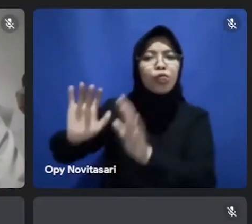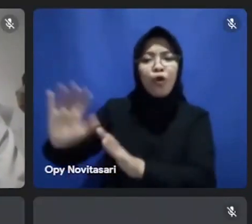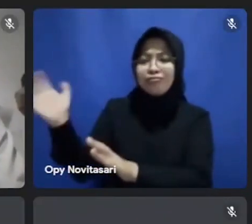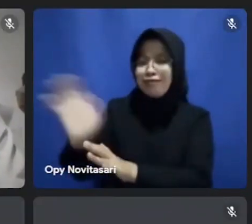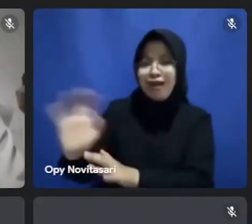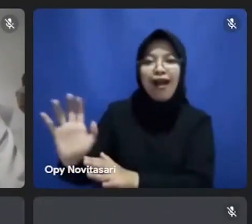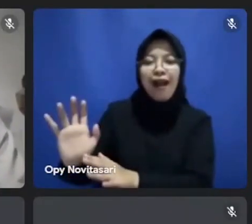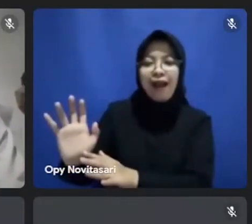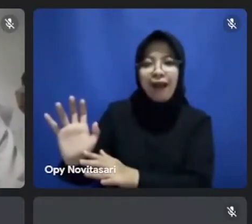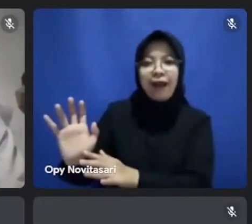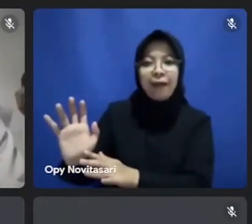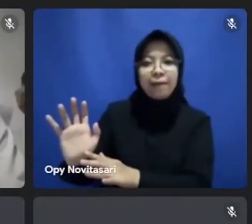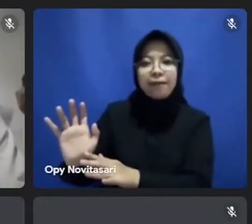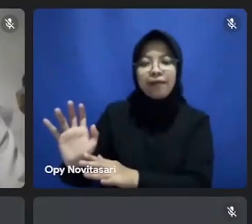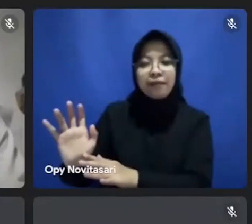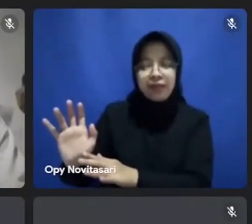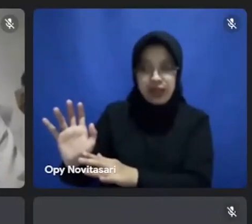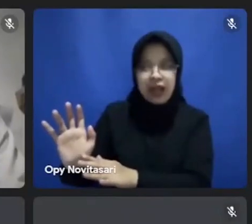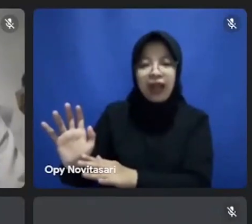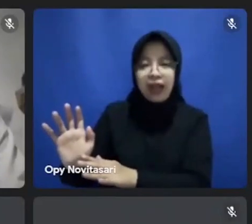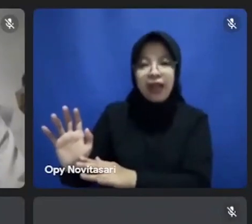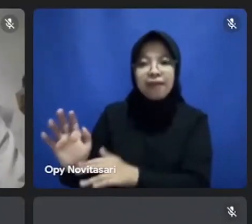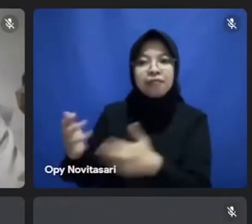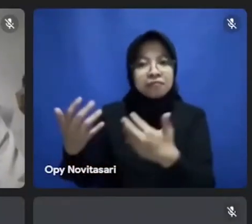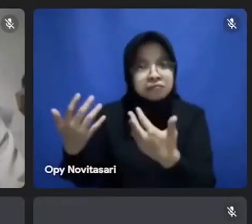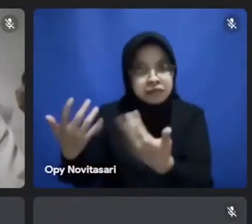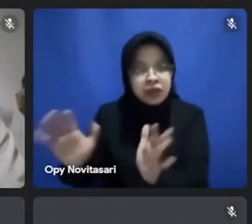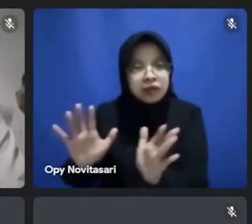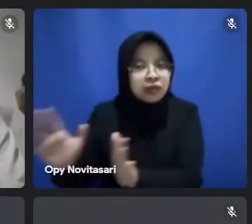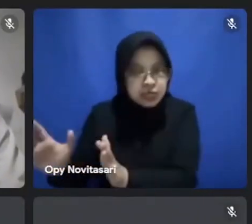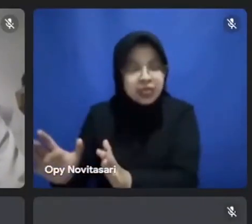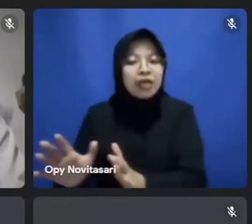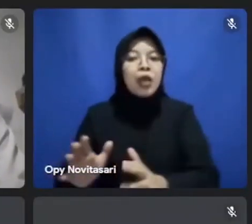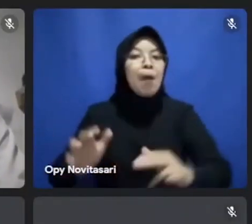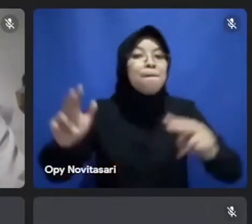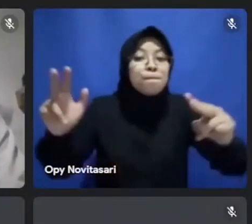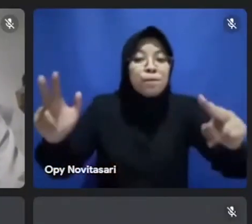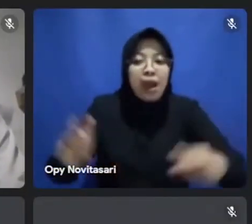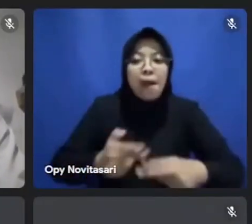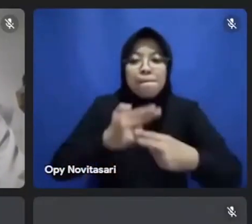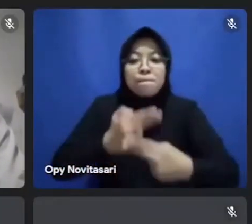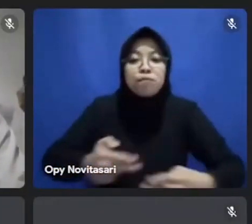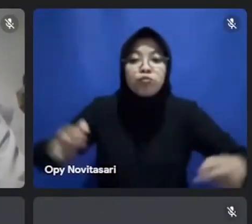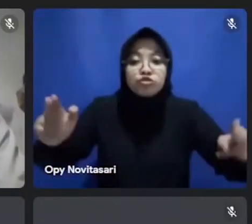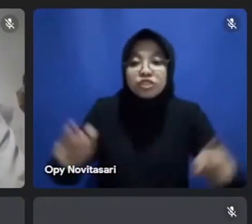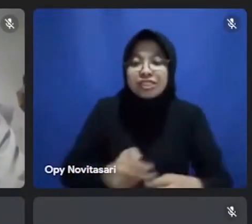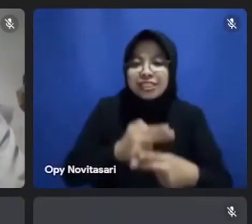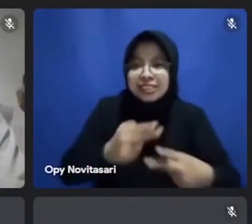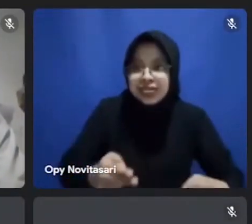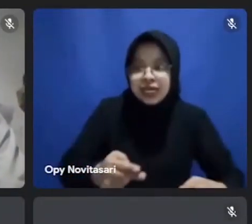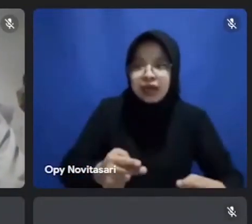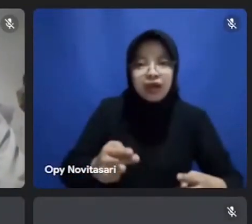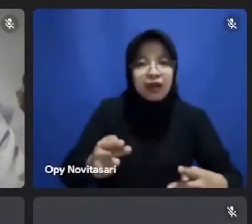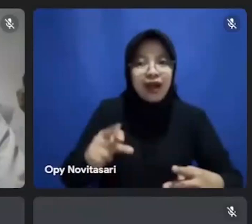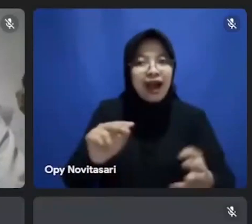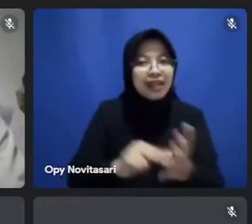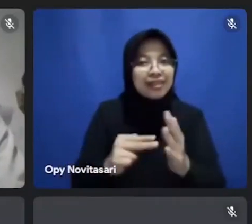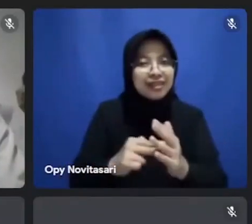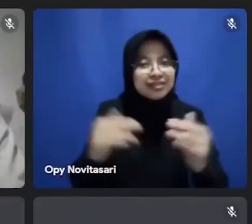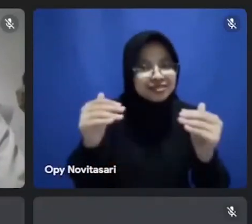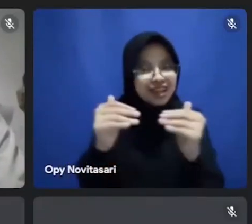musiknya akhirnya posisi dalam peristiwa musik bagi keduanya itu menjadi setara